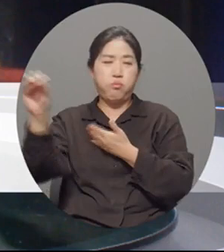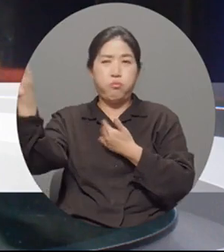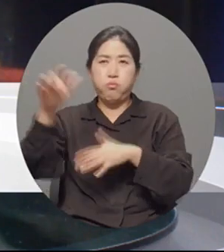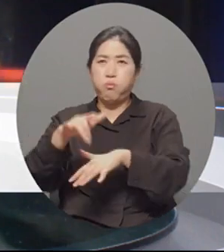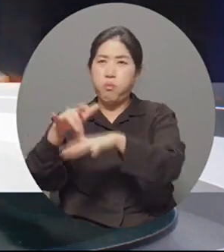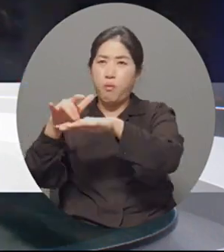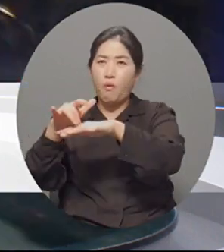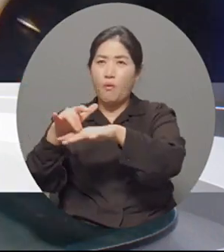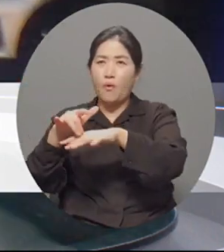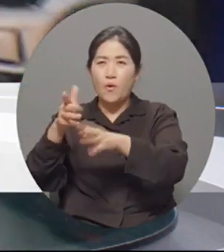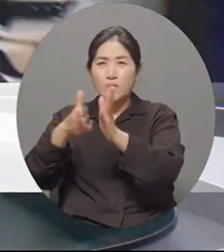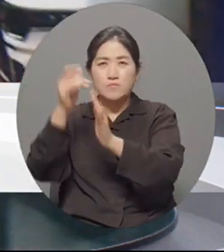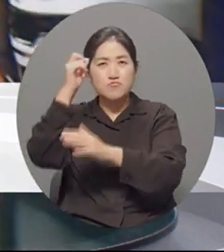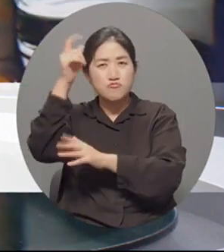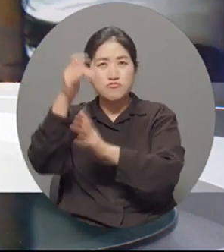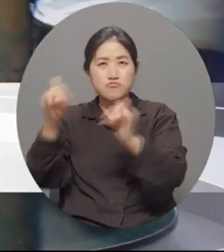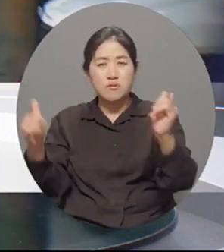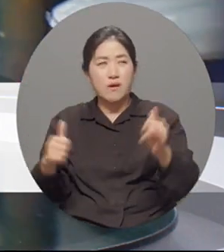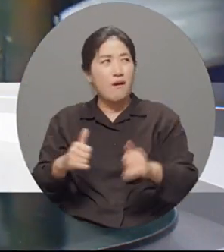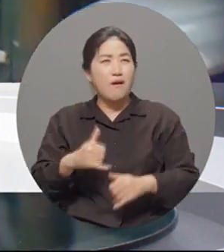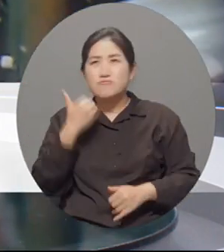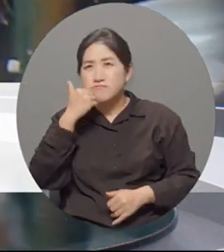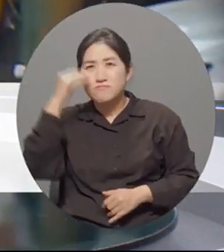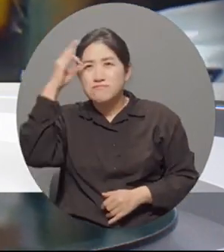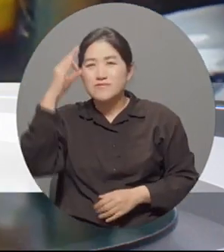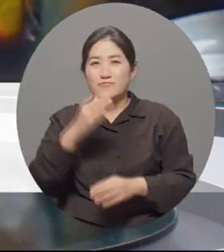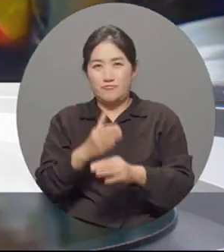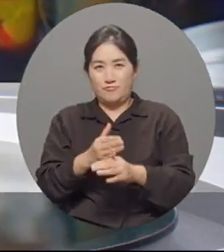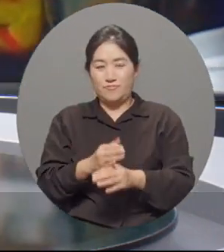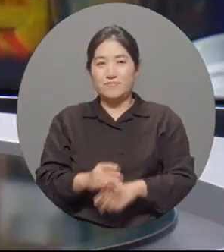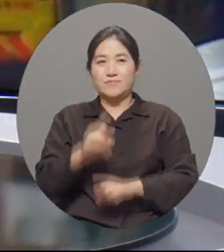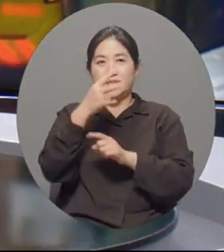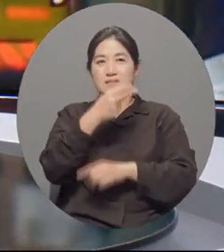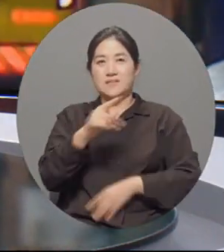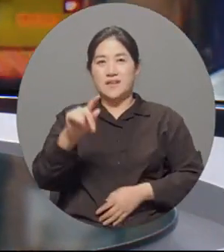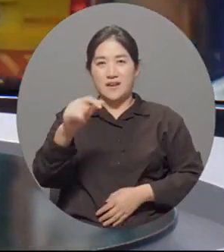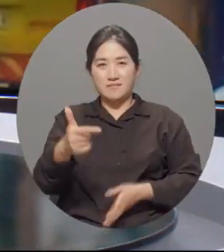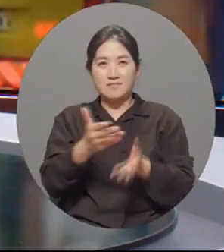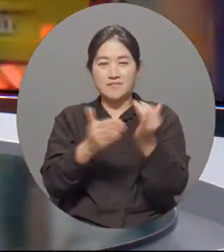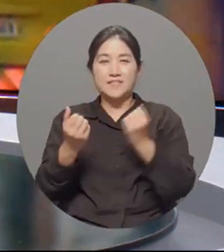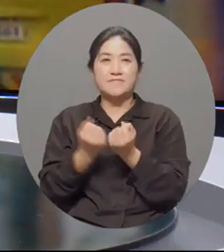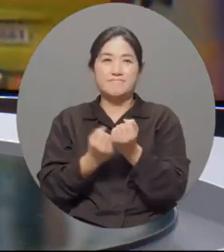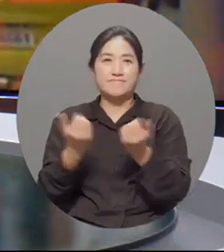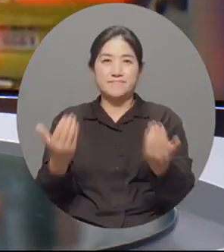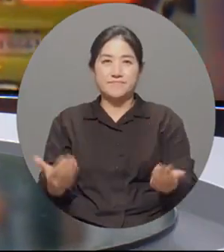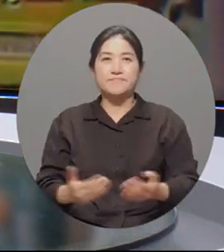사라진 시민 영웅을 애타게 찾고 있다고 합니다 이다은 기자가